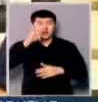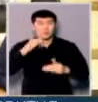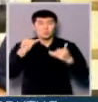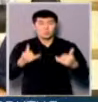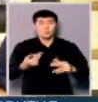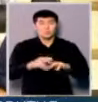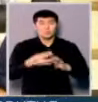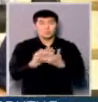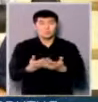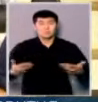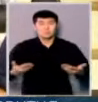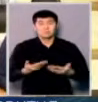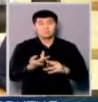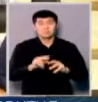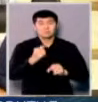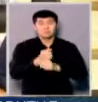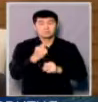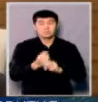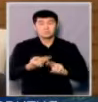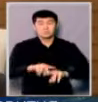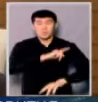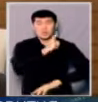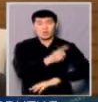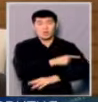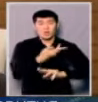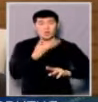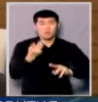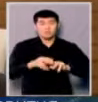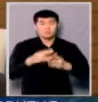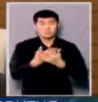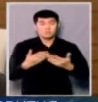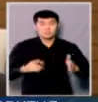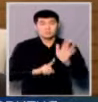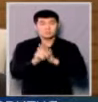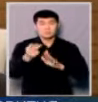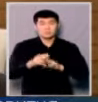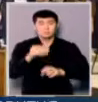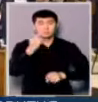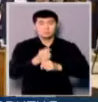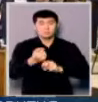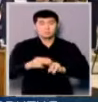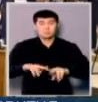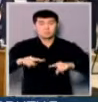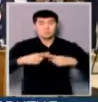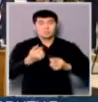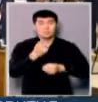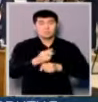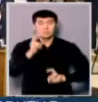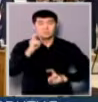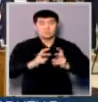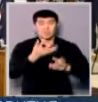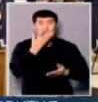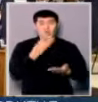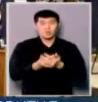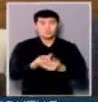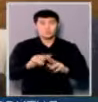сейчас испытывает дефицит маневренных мощностей. Более трети основного генерирующего оборудования электростанции исчерпали